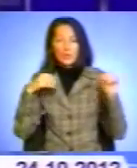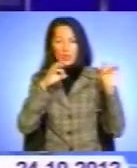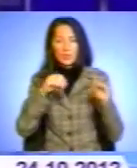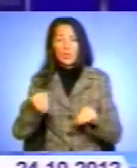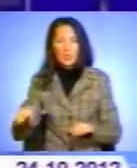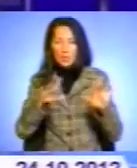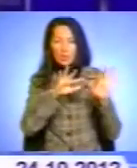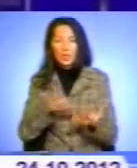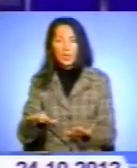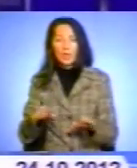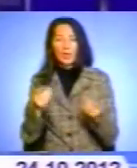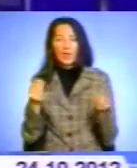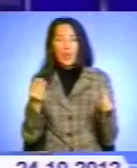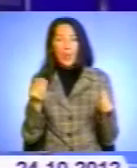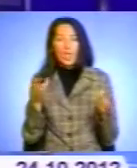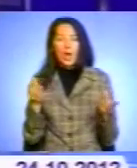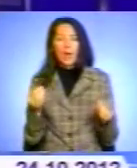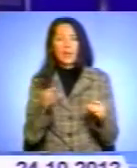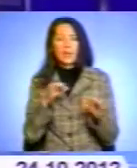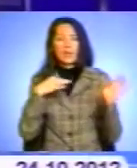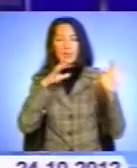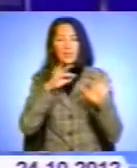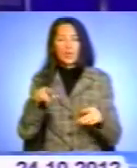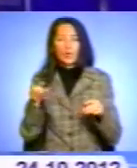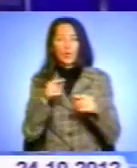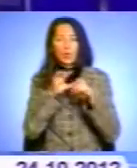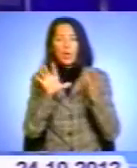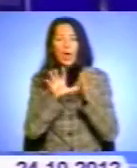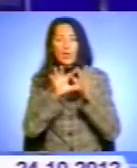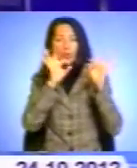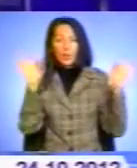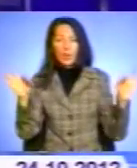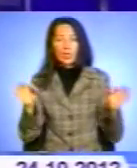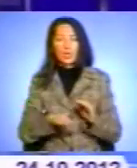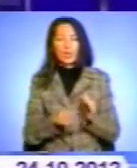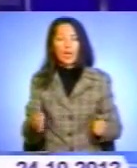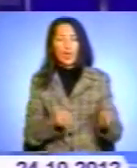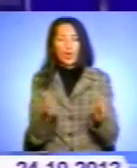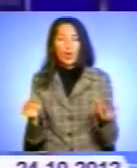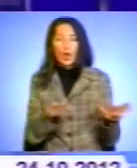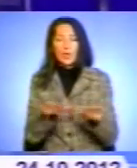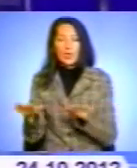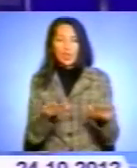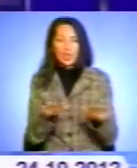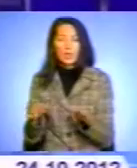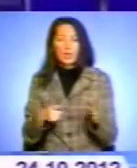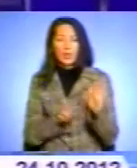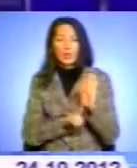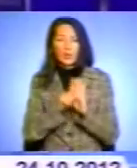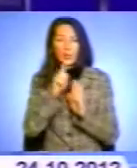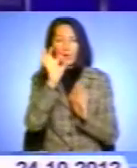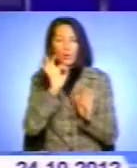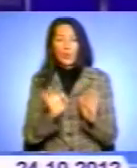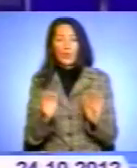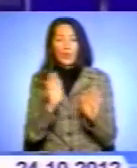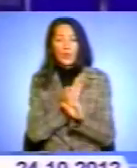на лініях електропередач та зв'язку. На дорогах ожелелиться. Температура повітря знизиться і становитиме плюс 3,